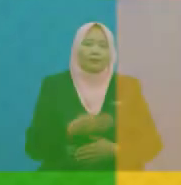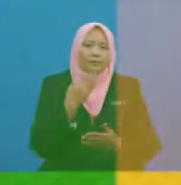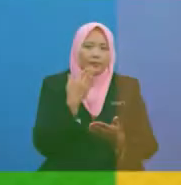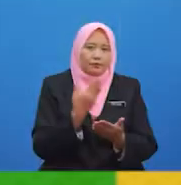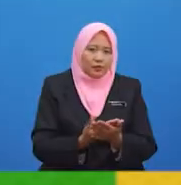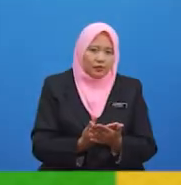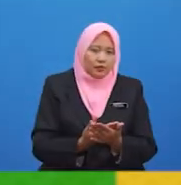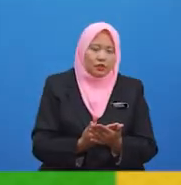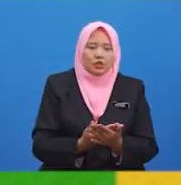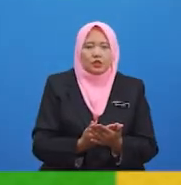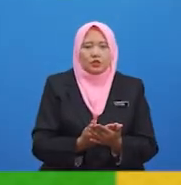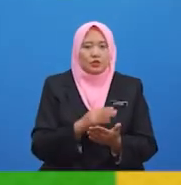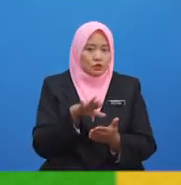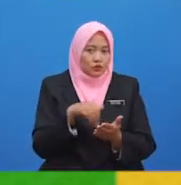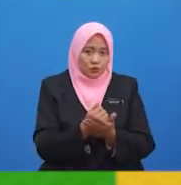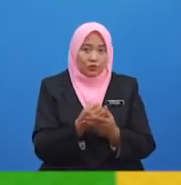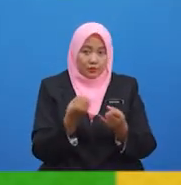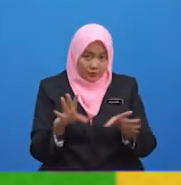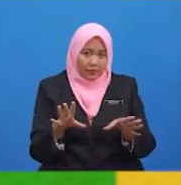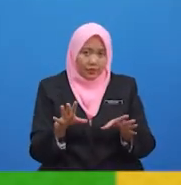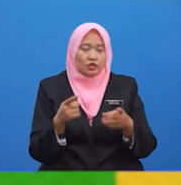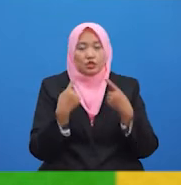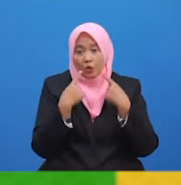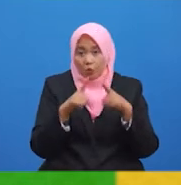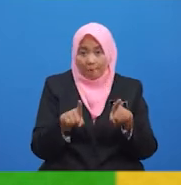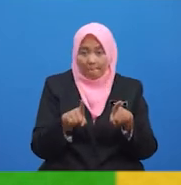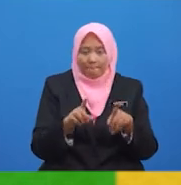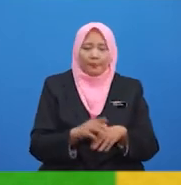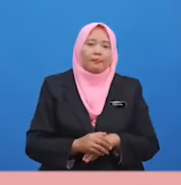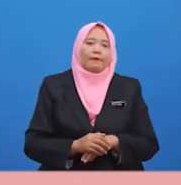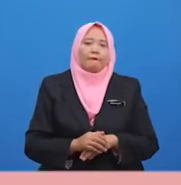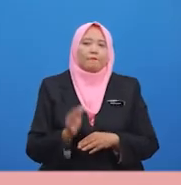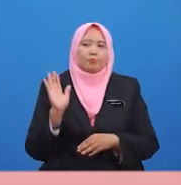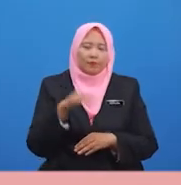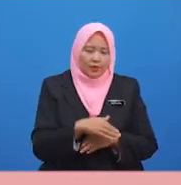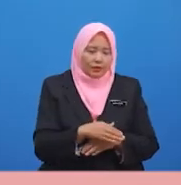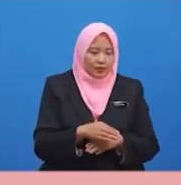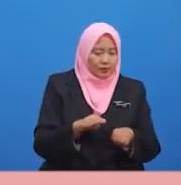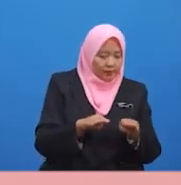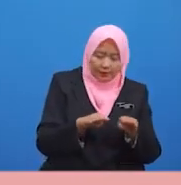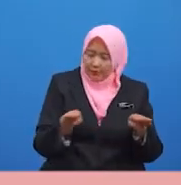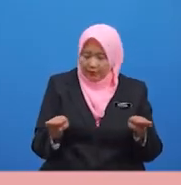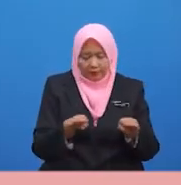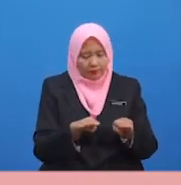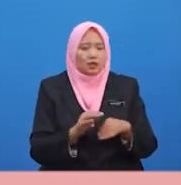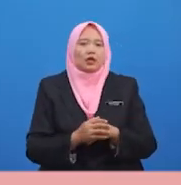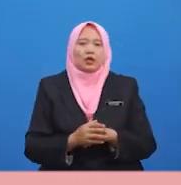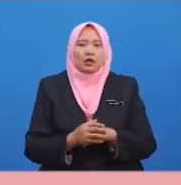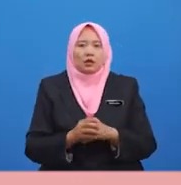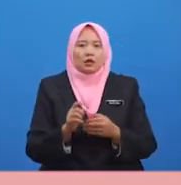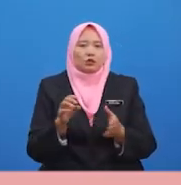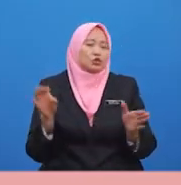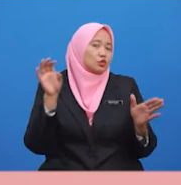Baiklah, semua sudah menjawab soalan kebat tersebut. Mari kita bandingkan dengan contoh